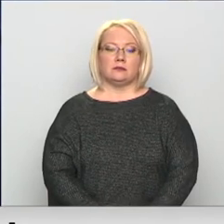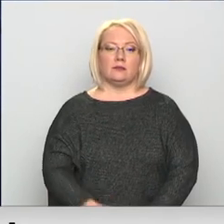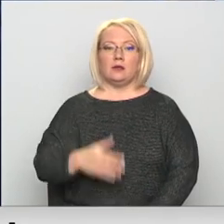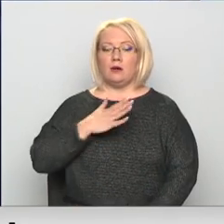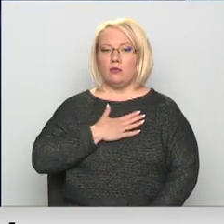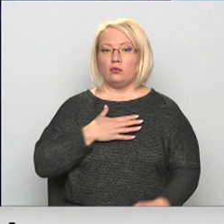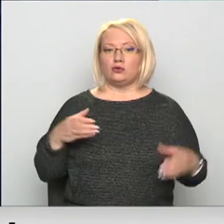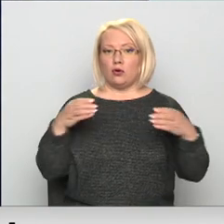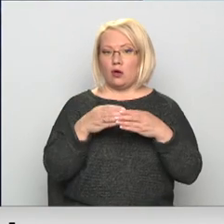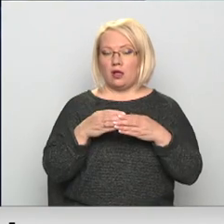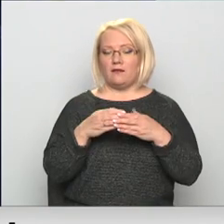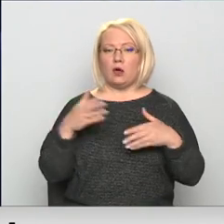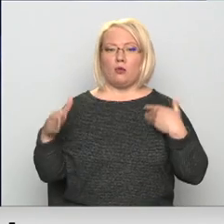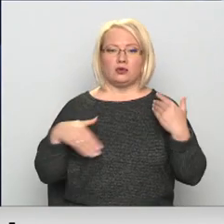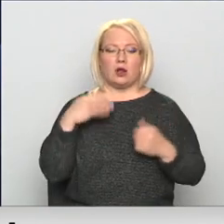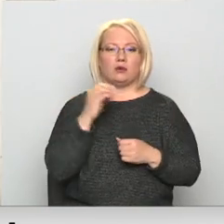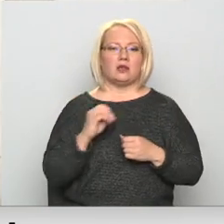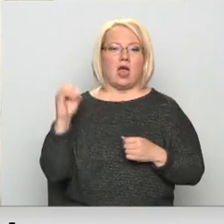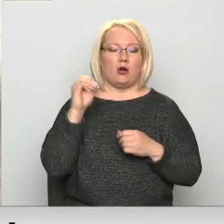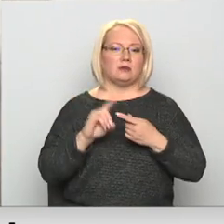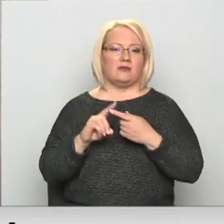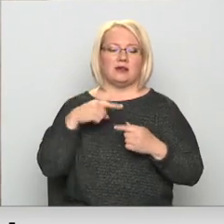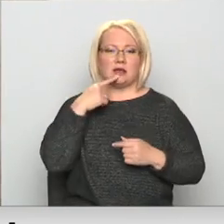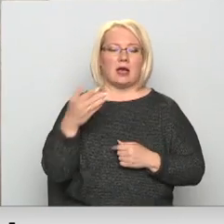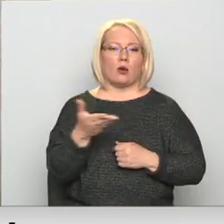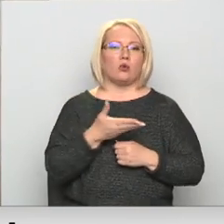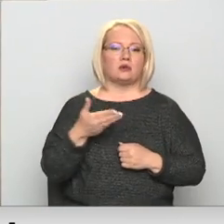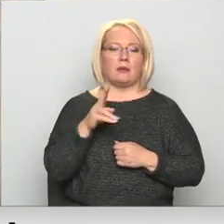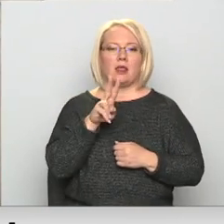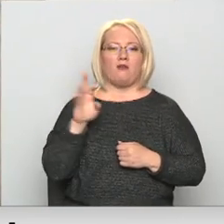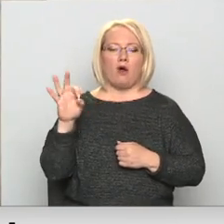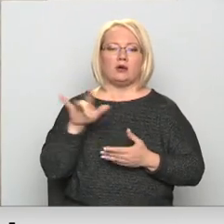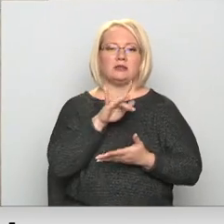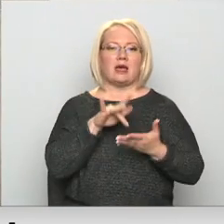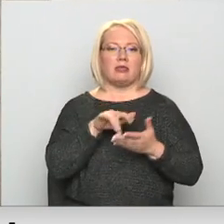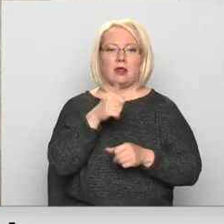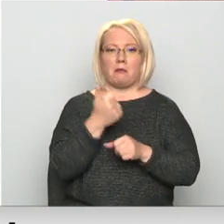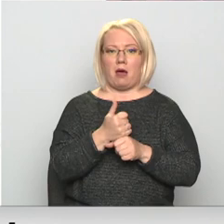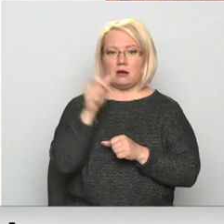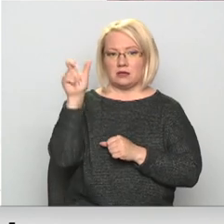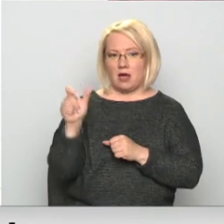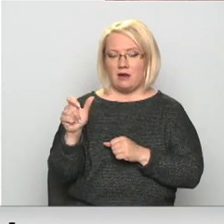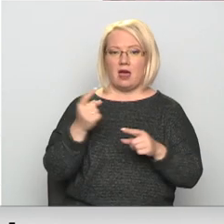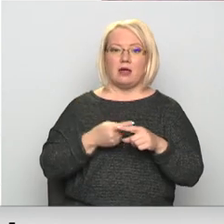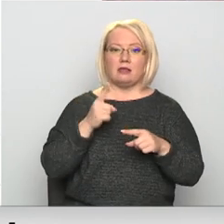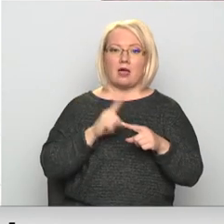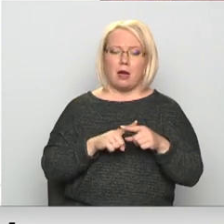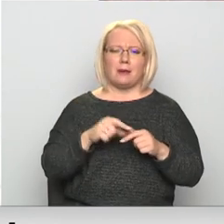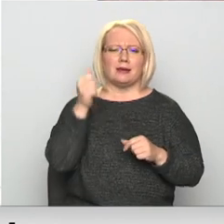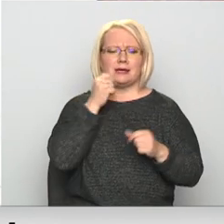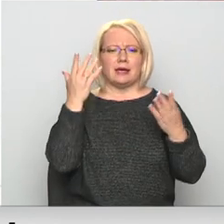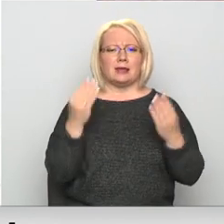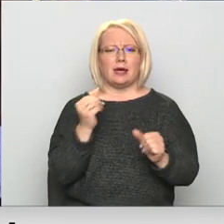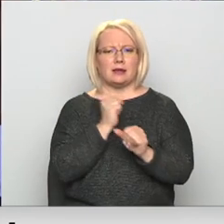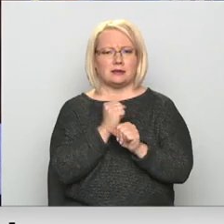Mūsu kolektīvam rūp Eiropas Savienība, tā saka Kurzemes NVO centra pārstāve Māja Jankovska. Tāpēc līdztekus ikdienas